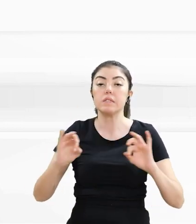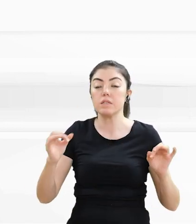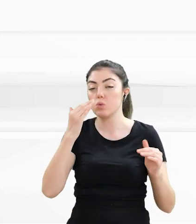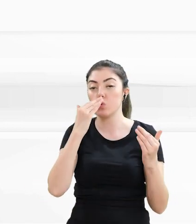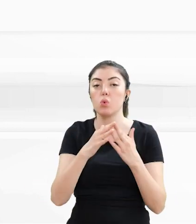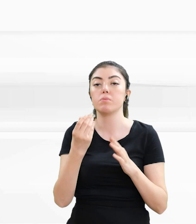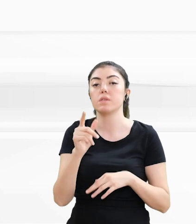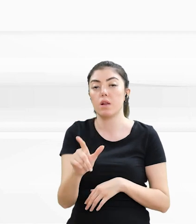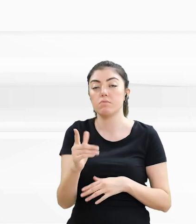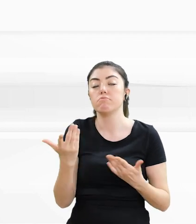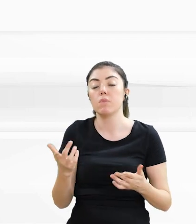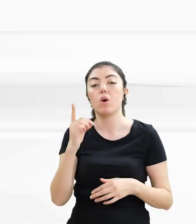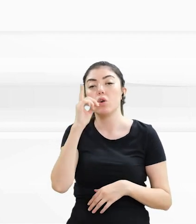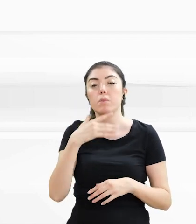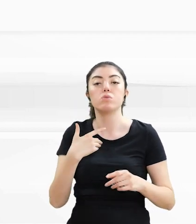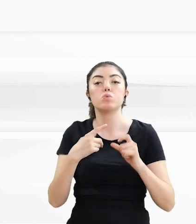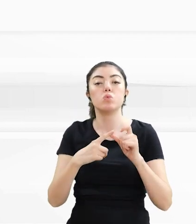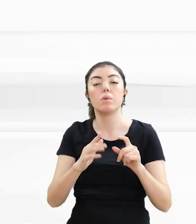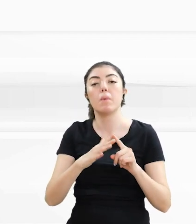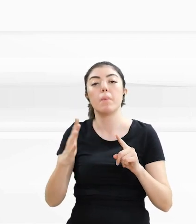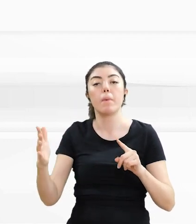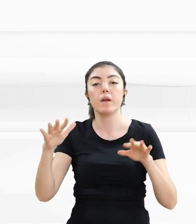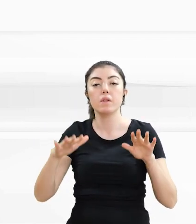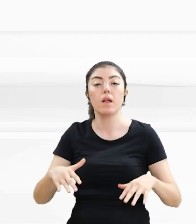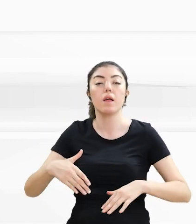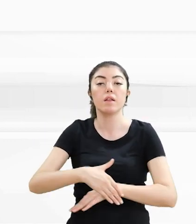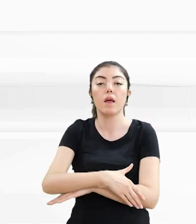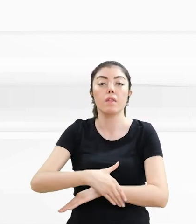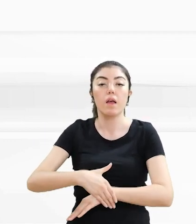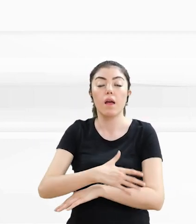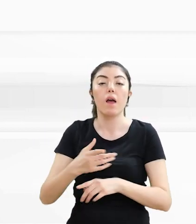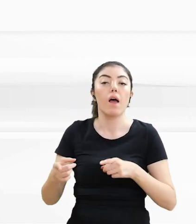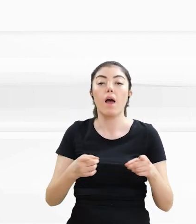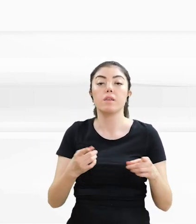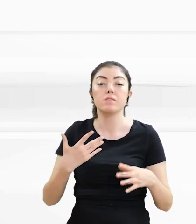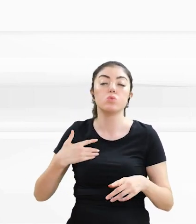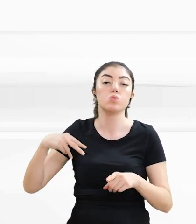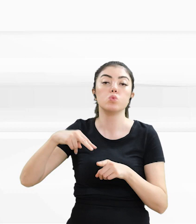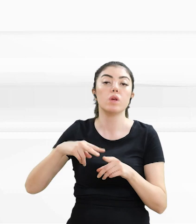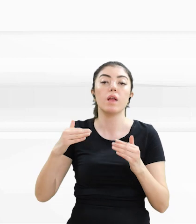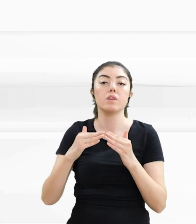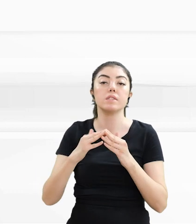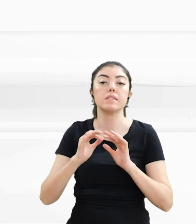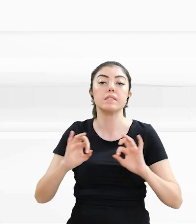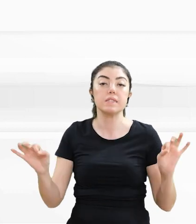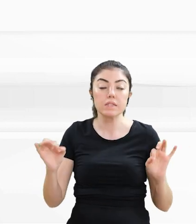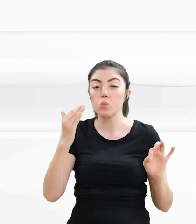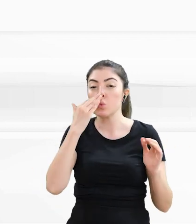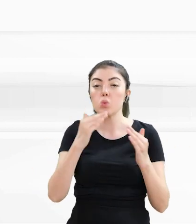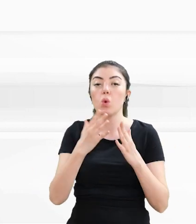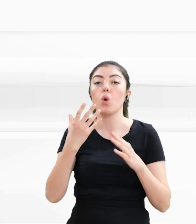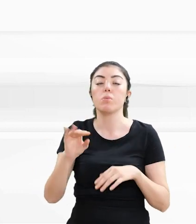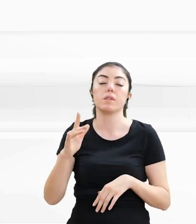eşitsizliğini sağlaması Gerekiyordu o zaman soru diğer kalan kenarlarda hangisinde üçgen eşitsizliği